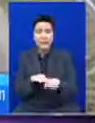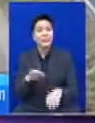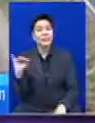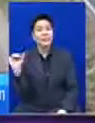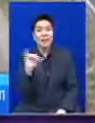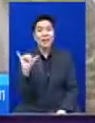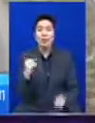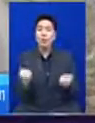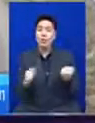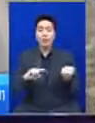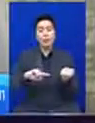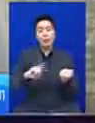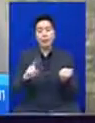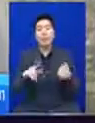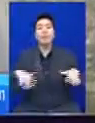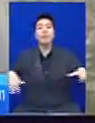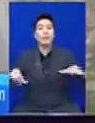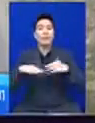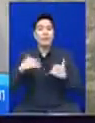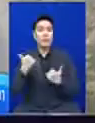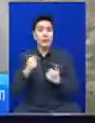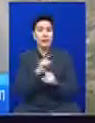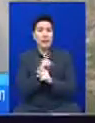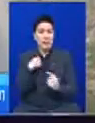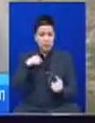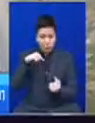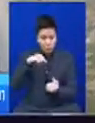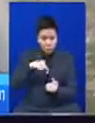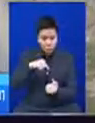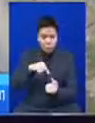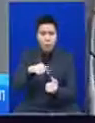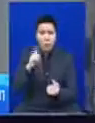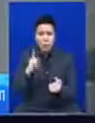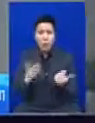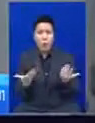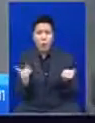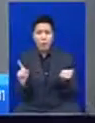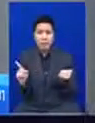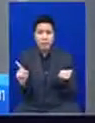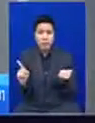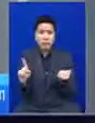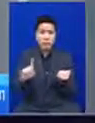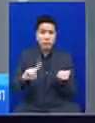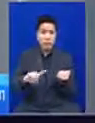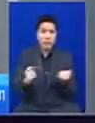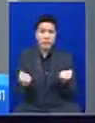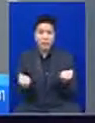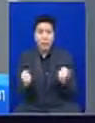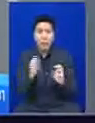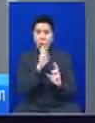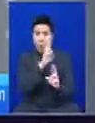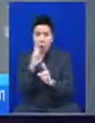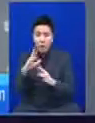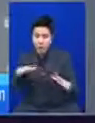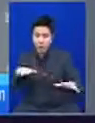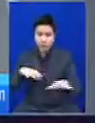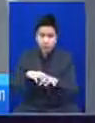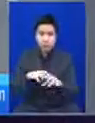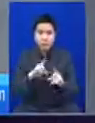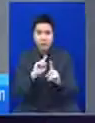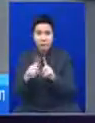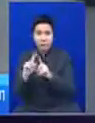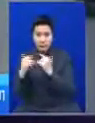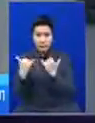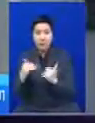ามารถทำความเร็วได้ตามปกติแต่ว่าจะมีบางจุดนะคะที่ยังต้องชะลอความเร็วระวังในเรื่องของอุบัติเหตุค่ะ